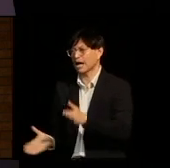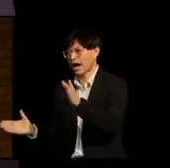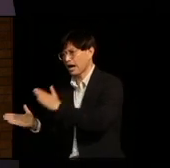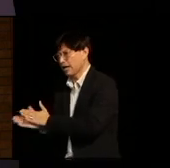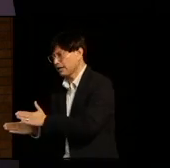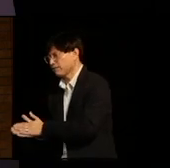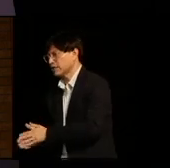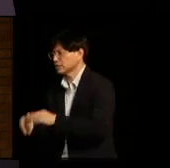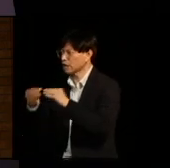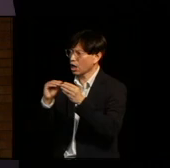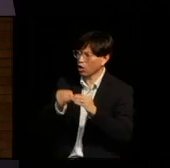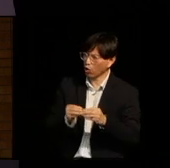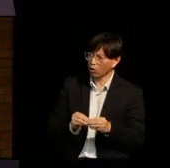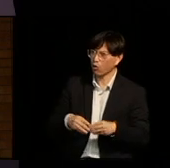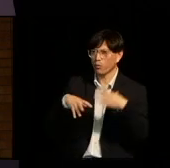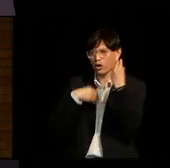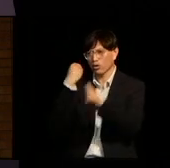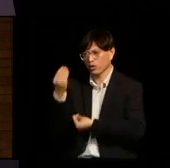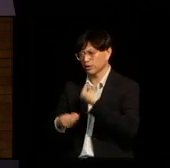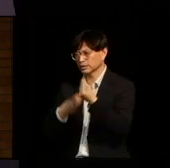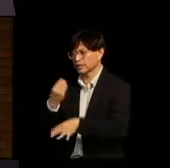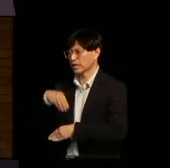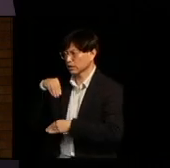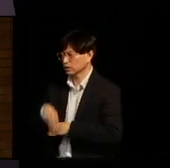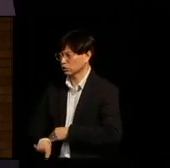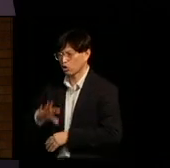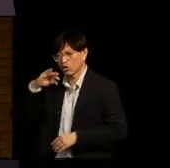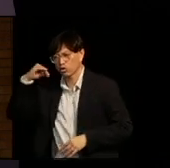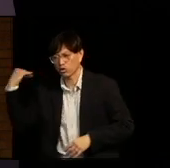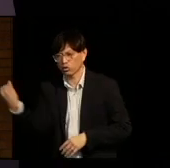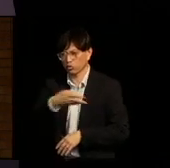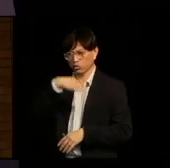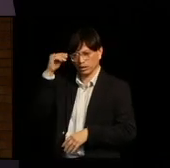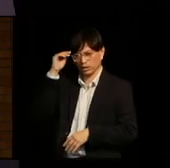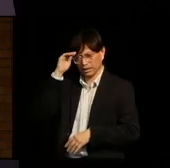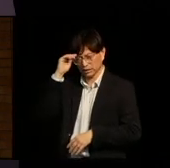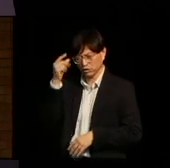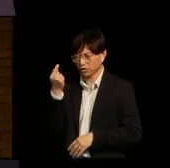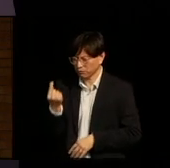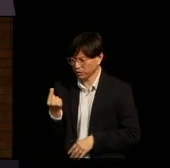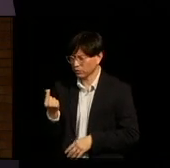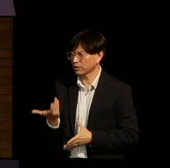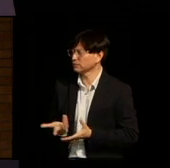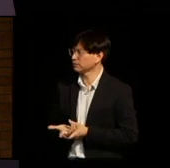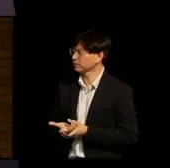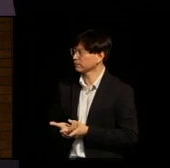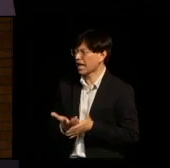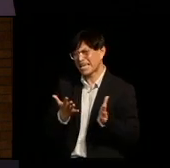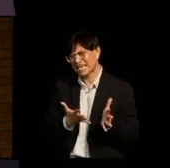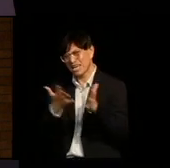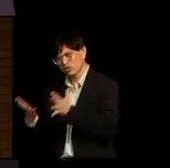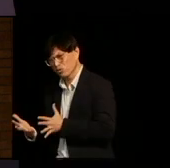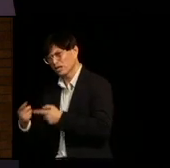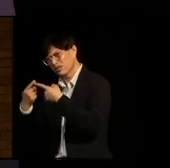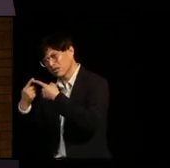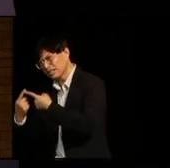organizzare un inserimento graduale e tutte queste piccole attenzioni che appunto fanno la differenza tra una